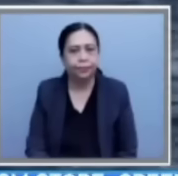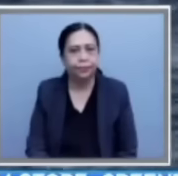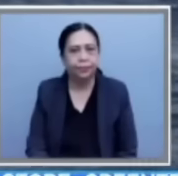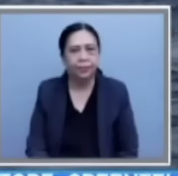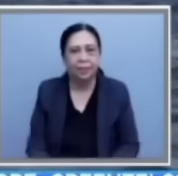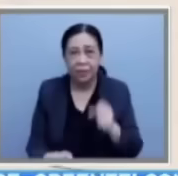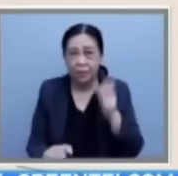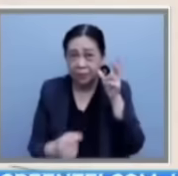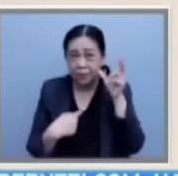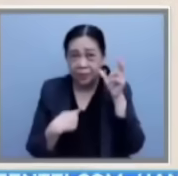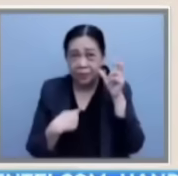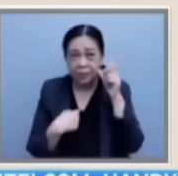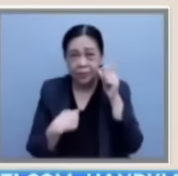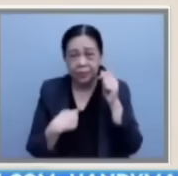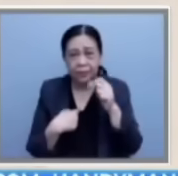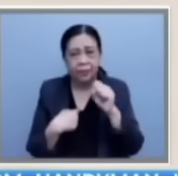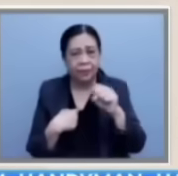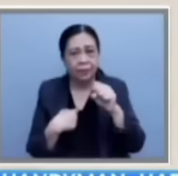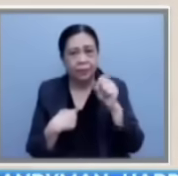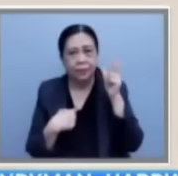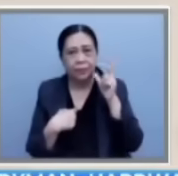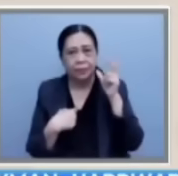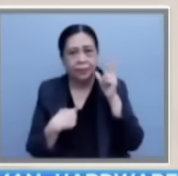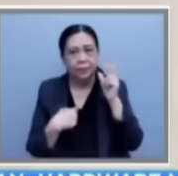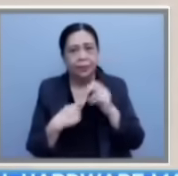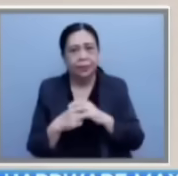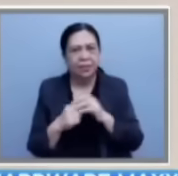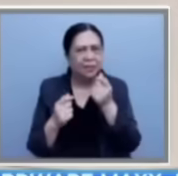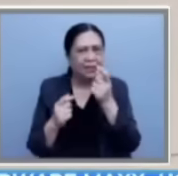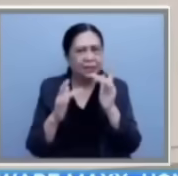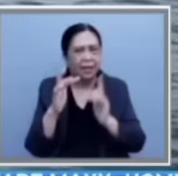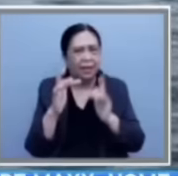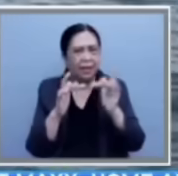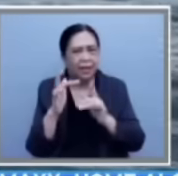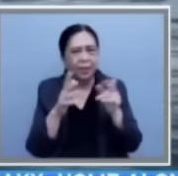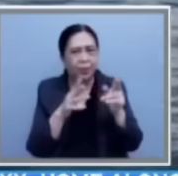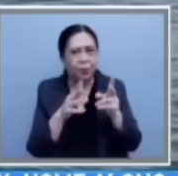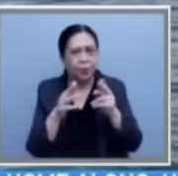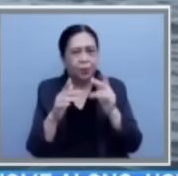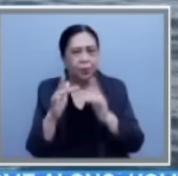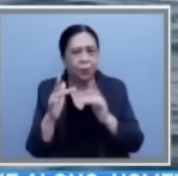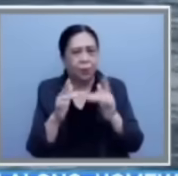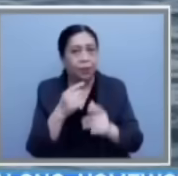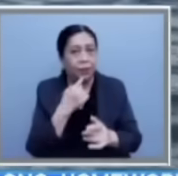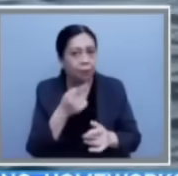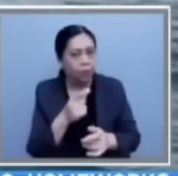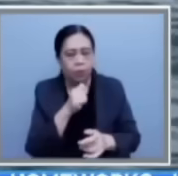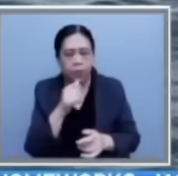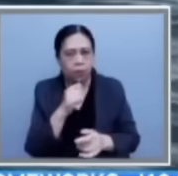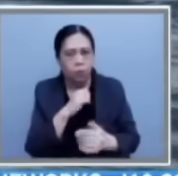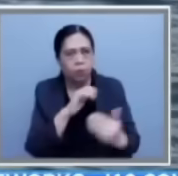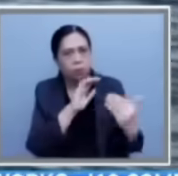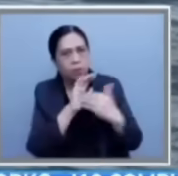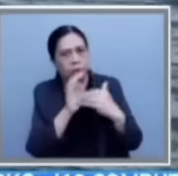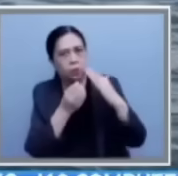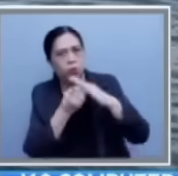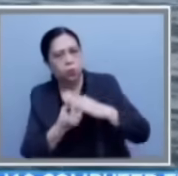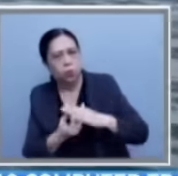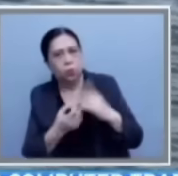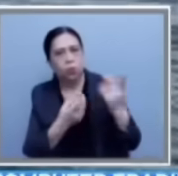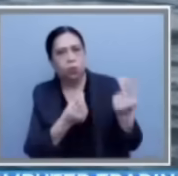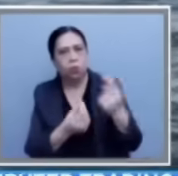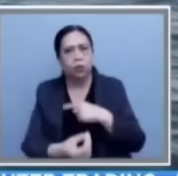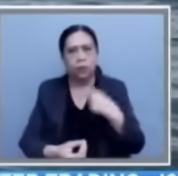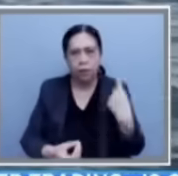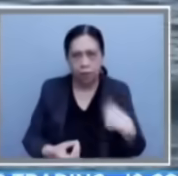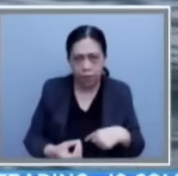us yes yes I can hear you I can hear aan medyo nagchat ka lamang sige sabi mo nga hindi lang panggigipit yung nangyari na ginawa ng China